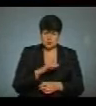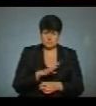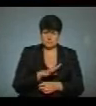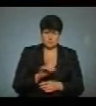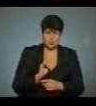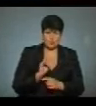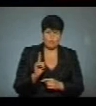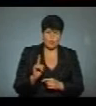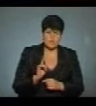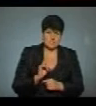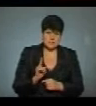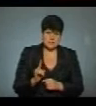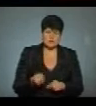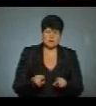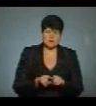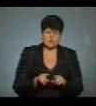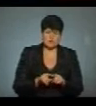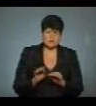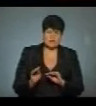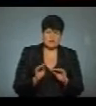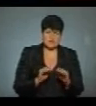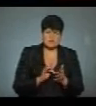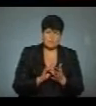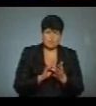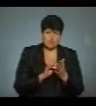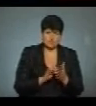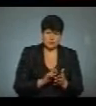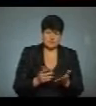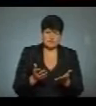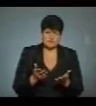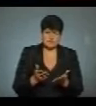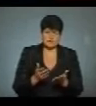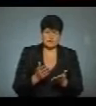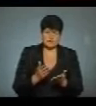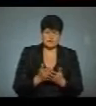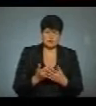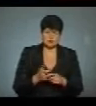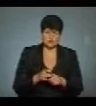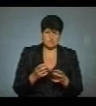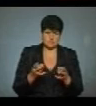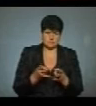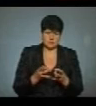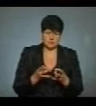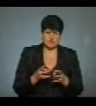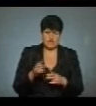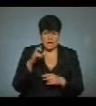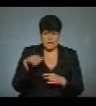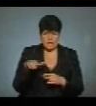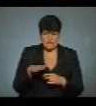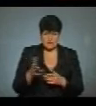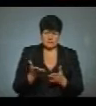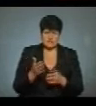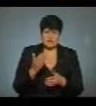від поїздок, а також від класних подорожей, які є не вкрай необхідними до країн, де є